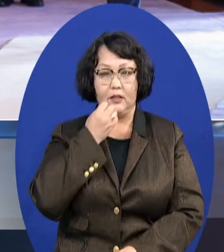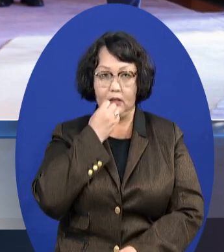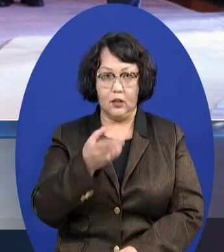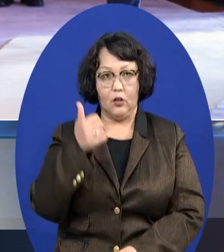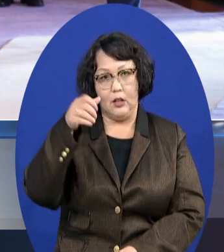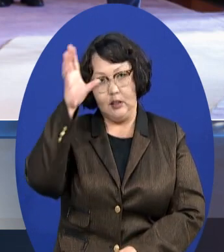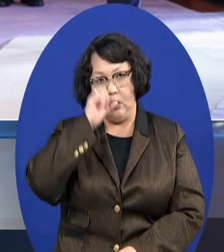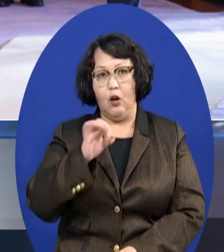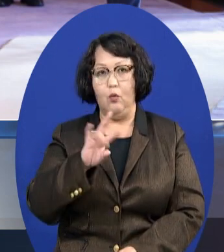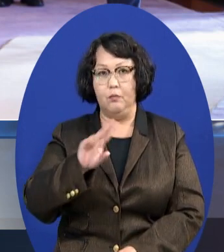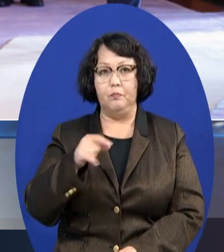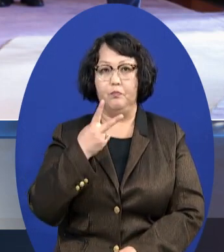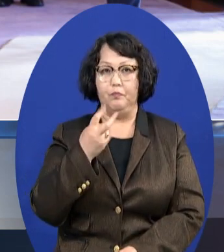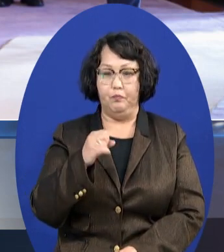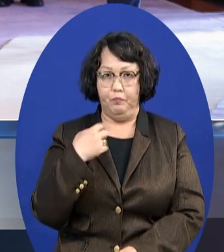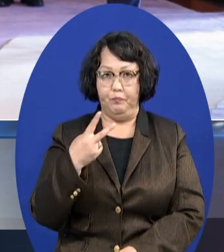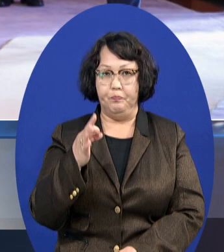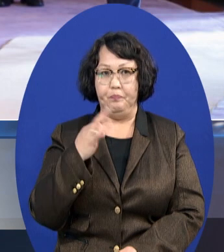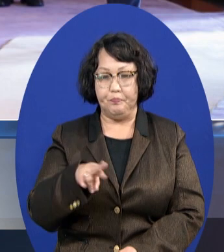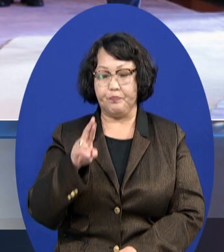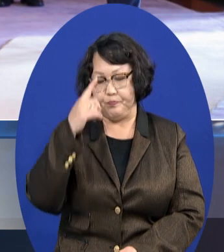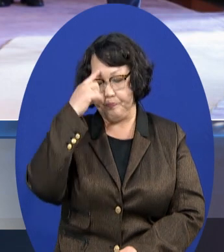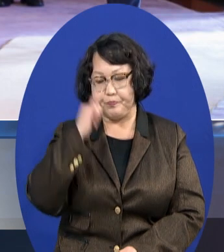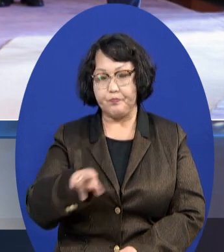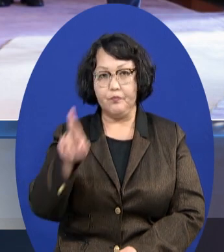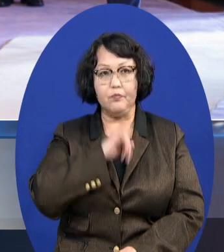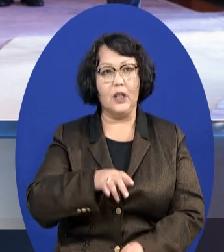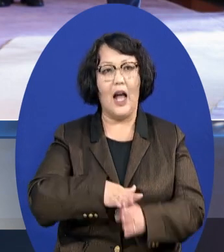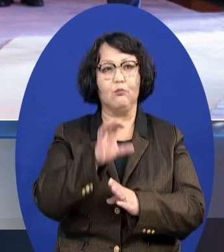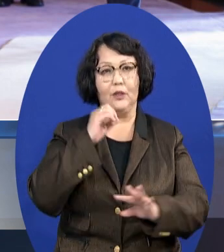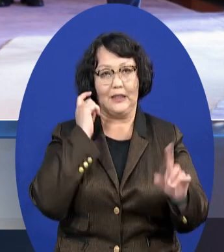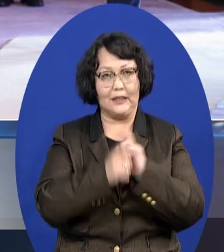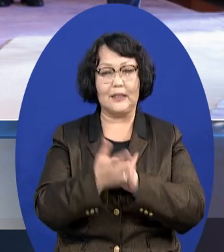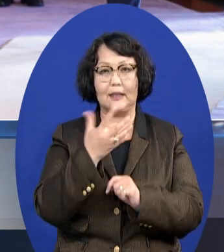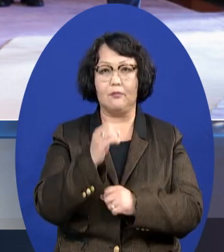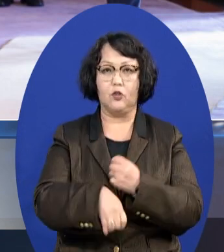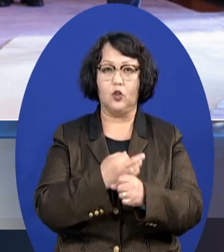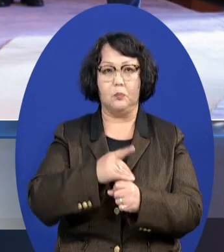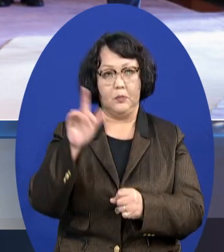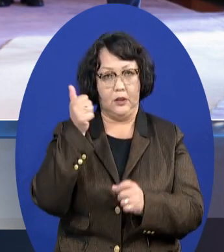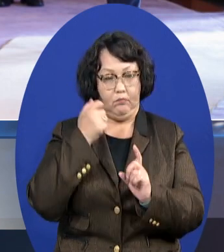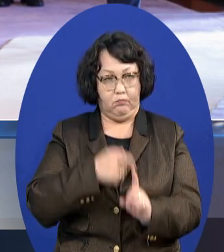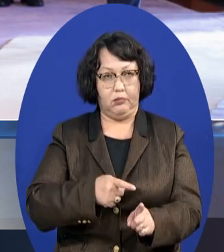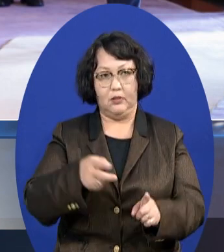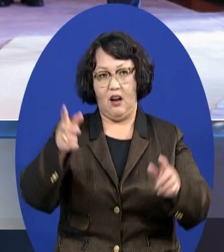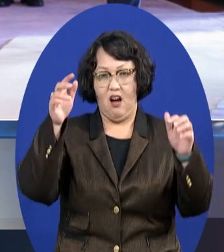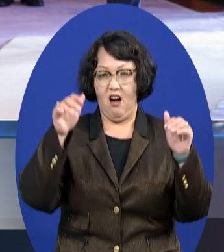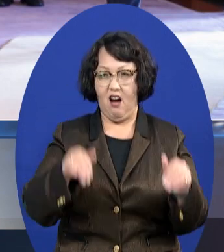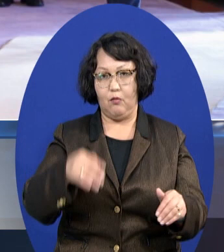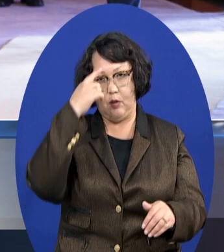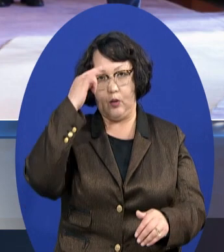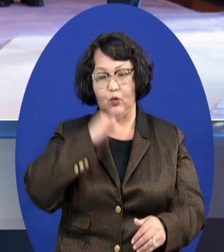сайд Л.Оюун Эрдэнэ 2022 онд болох Монгол-Японы хооронд дипломат харилцаа тогтоосны 50 жилийн өв тохиолдуулаад Цог, жавхлант, эзэн хааныг Монгол